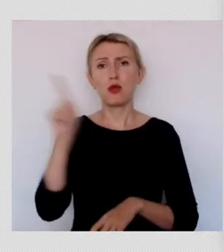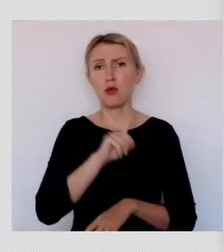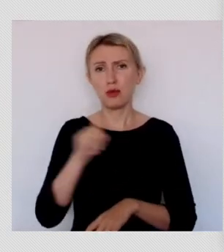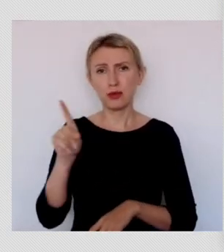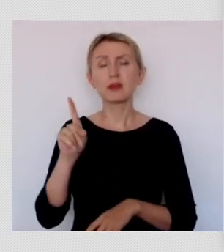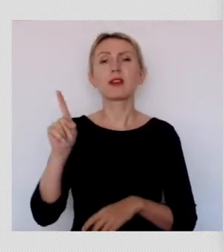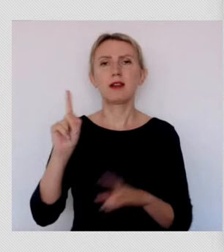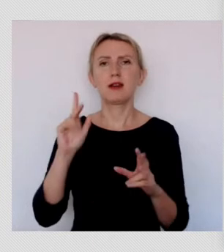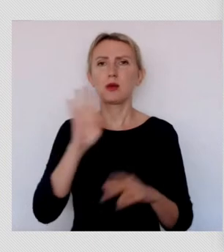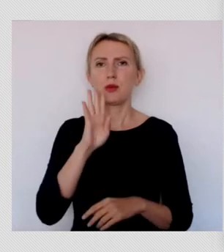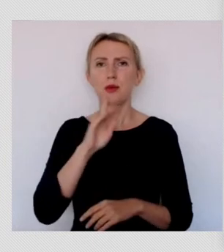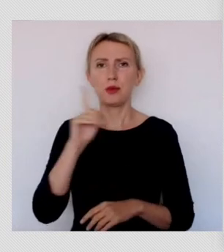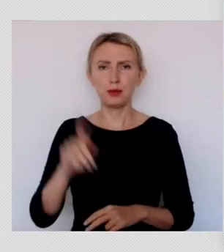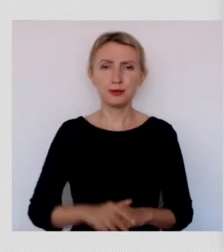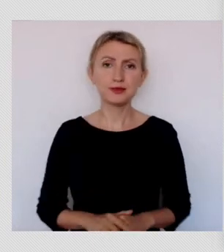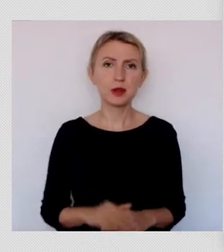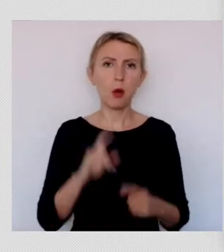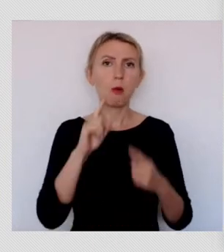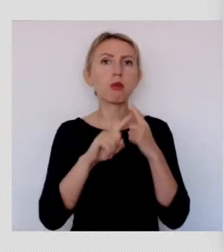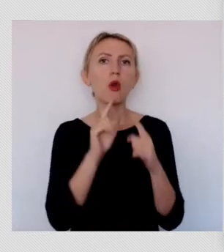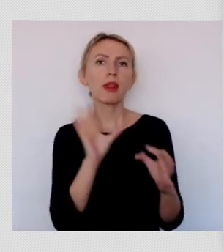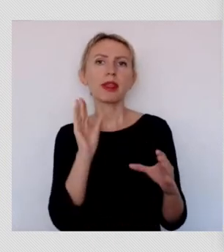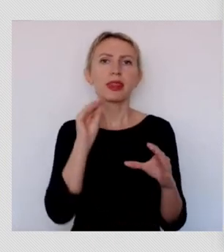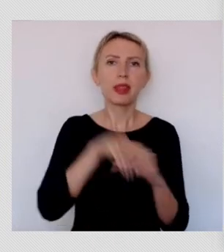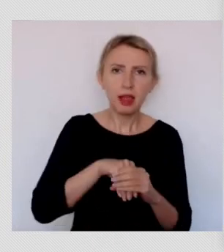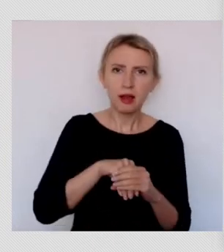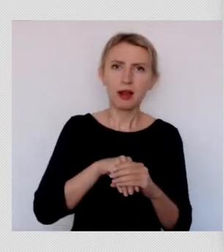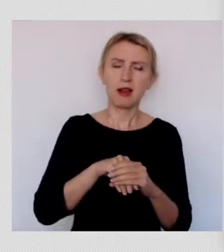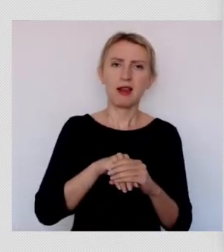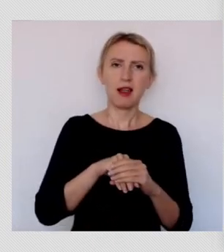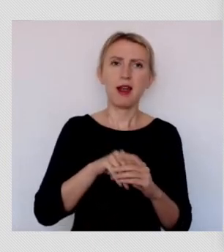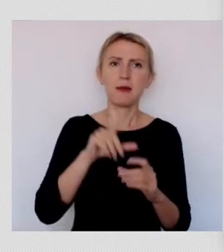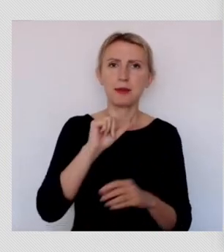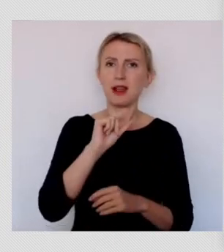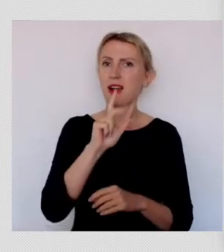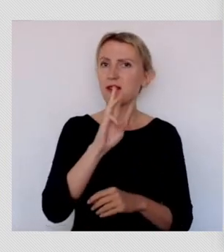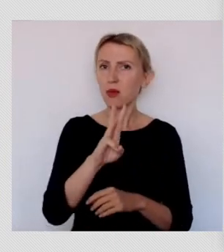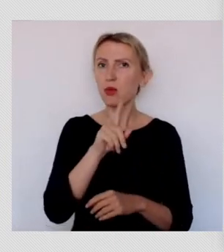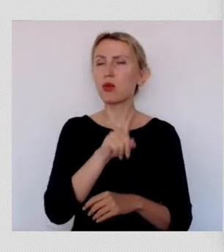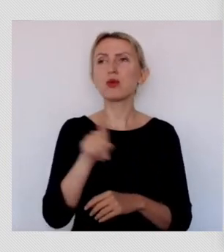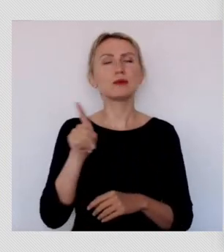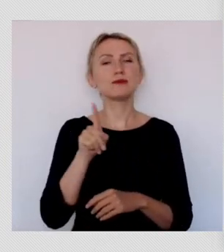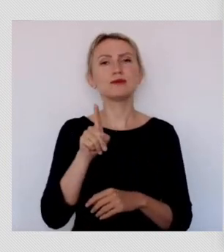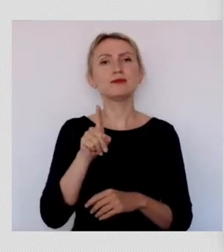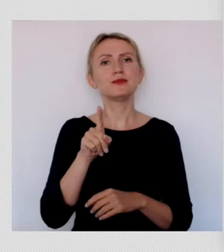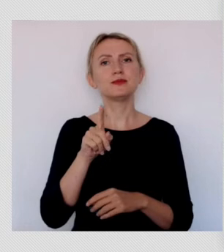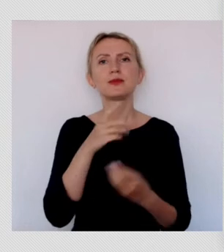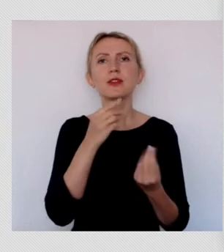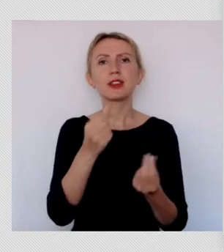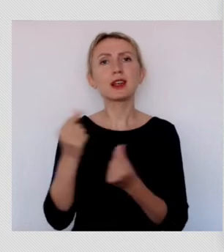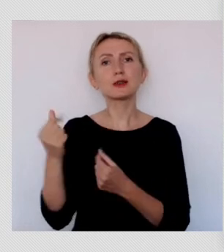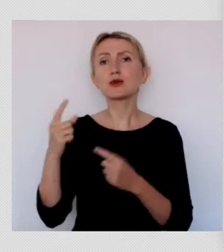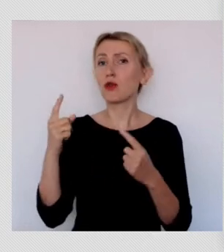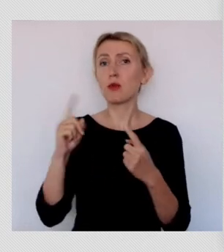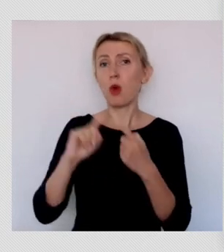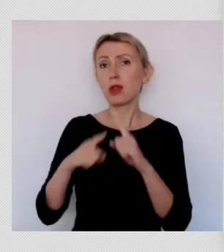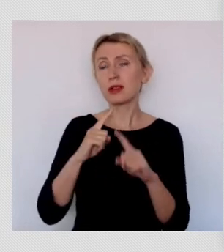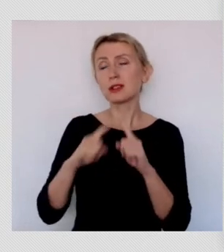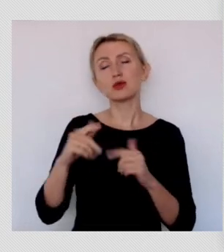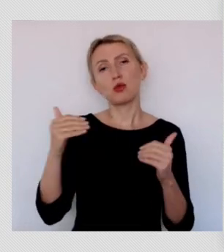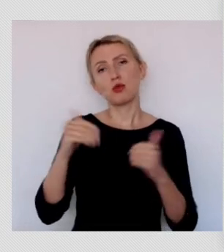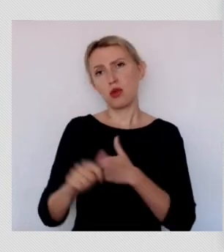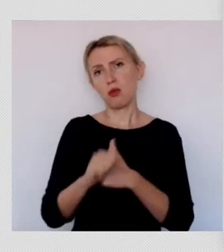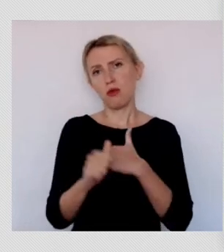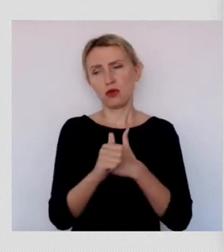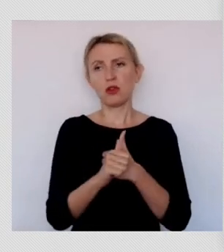Komisja Wyborcza. Upolitycznienie takiego organu zajmującego się kontrolowaniem finansów politycznych może doprowadzać do